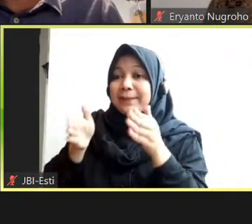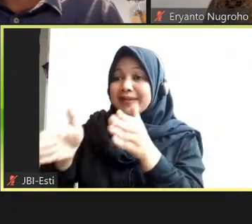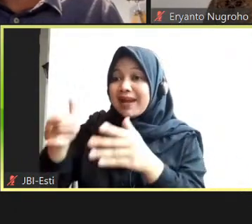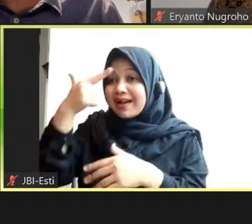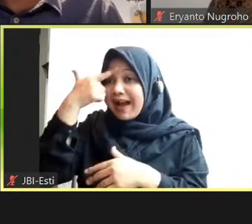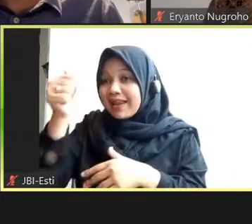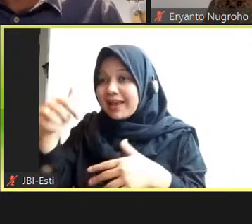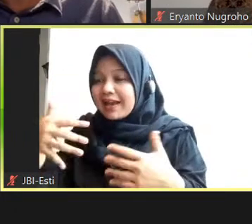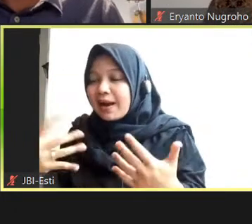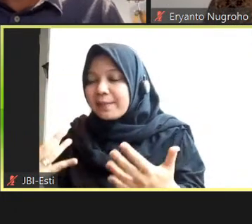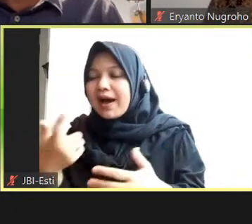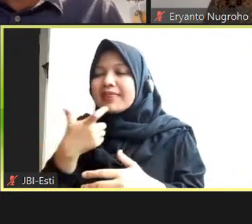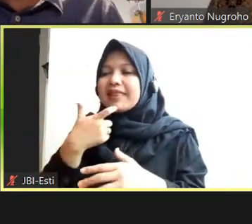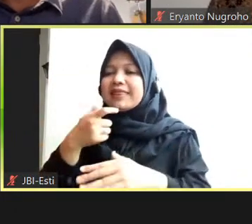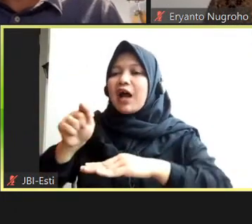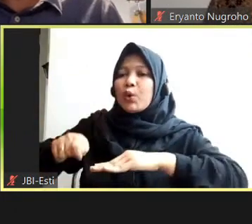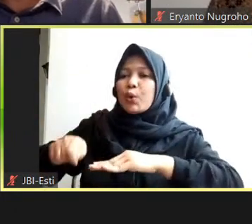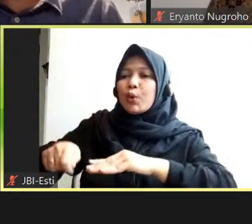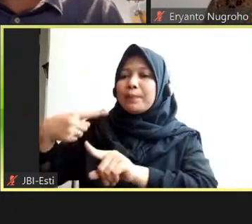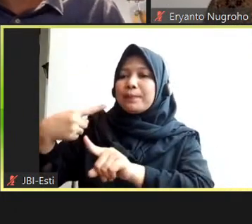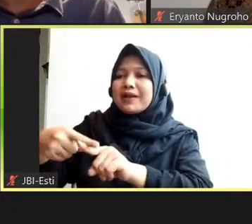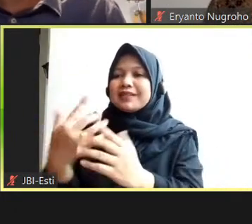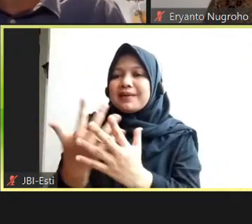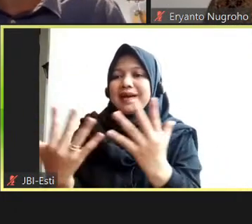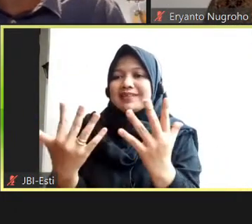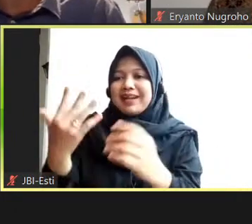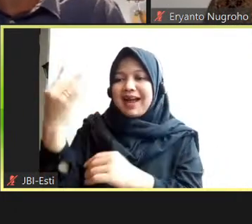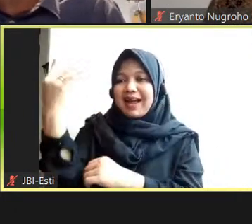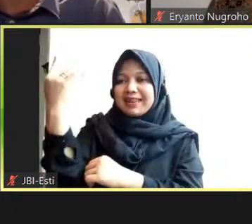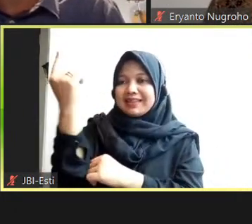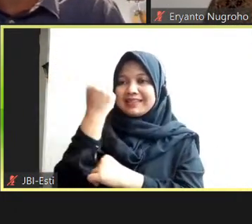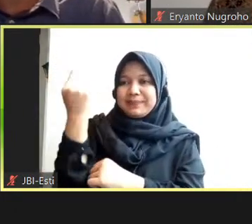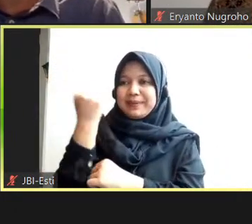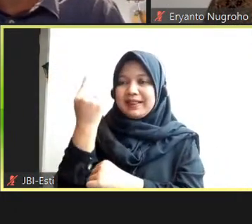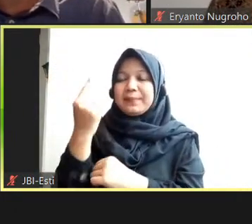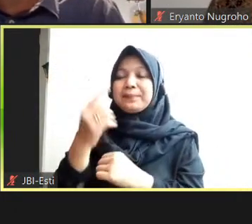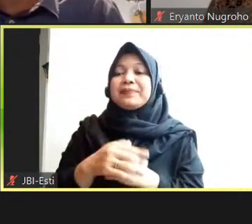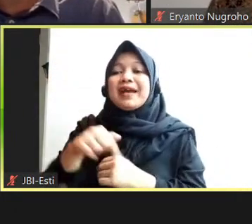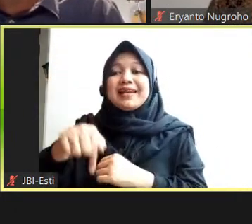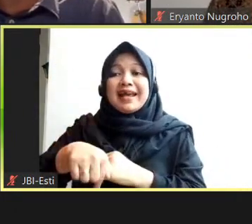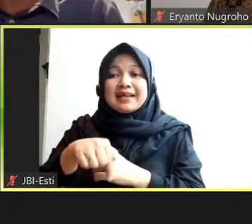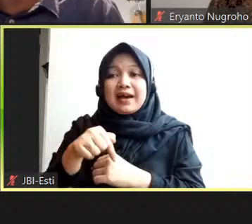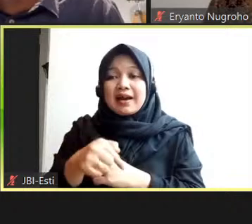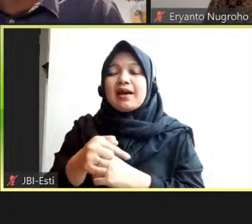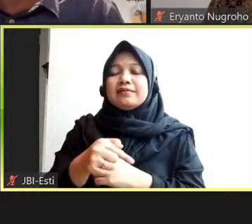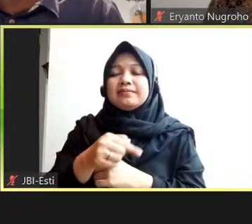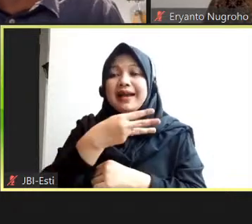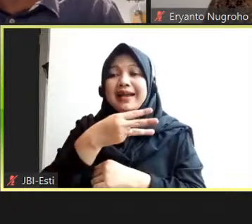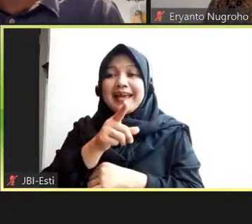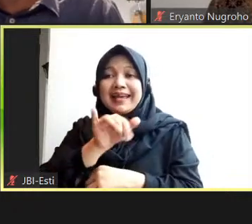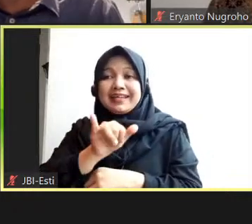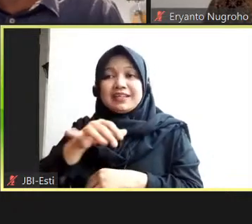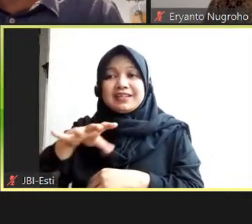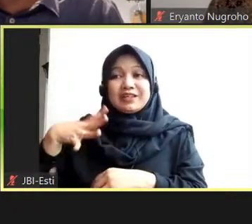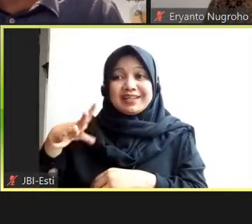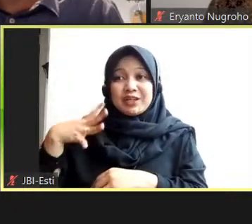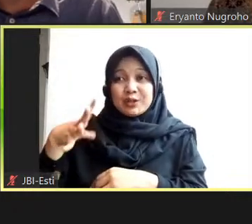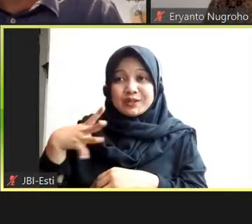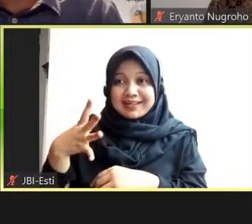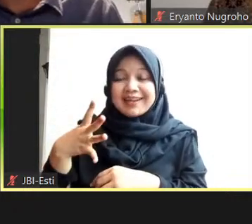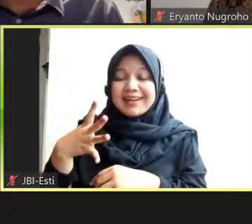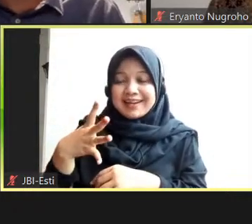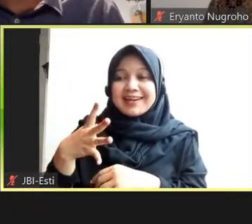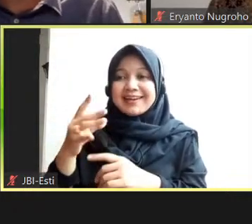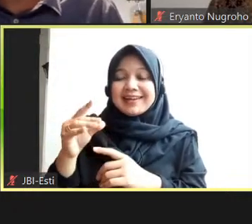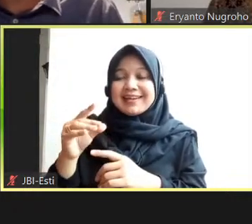sipil. Bang Eri juga saat ini mengajar di Sekolah Tinggi Hukum Indonesia Jentera untuk bidang studi hukum perdata